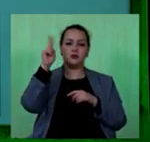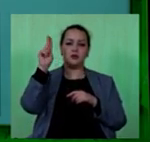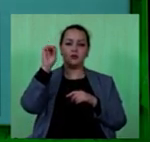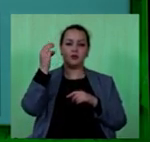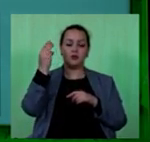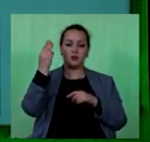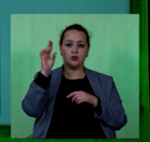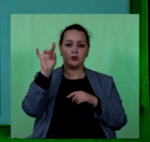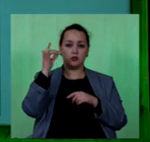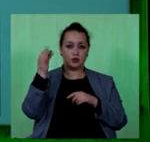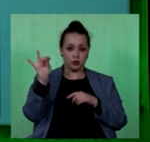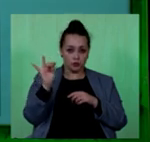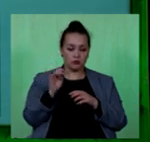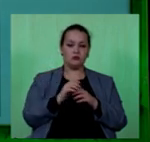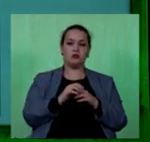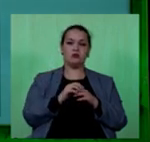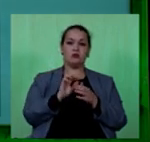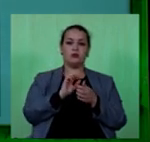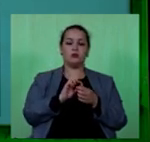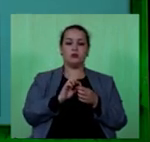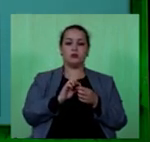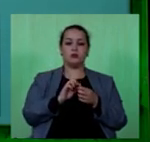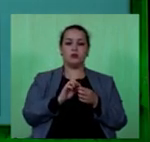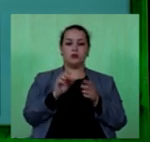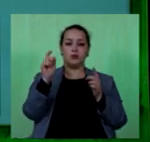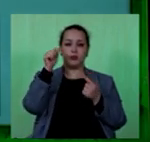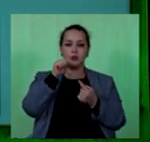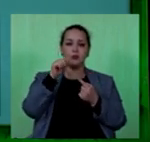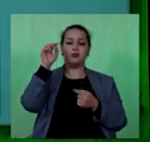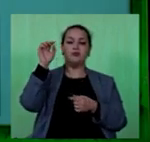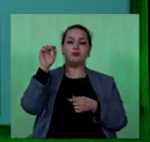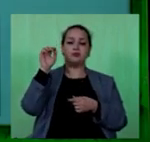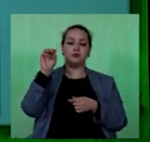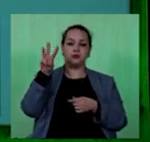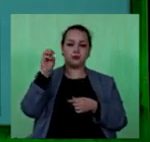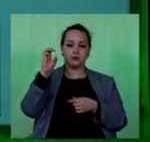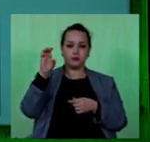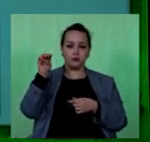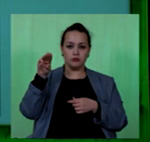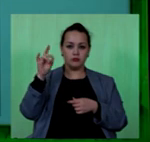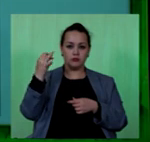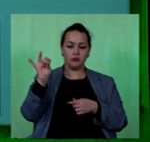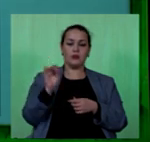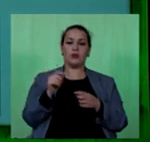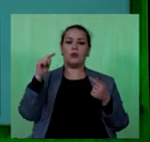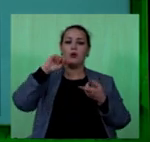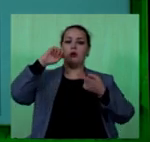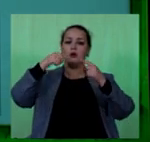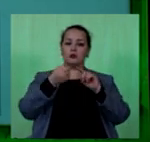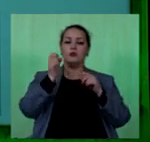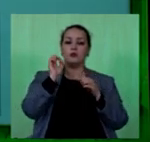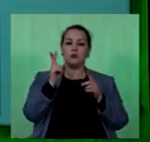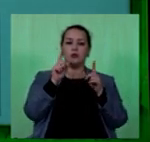местный ребята теперь мы должны подобрать антонимы к словам молодой добрый